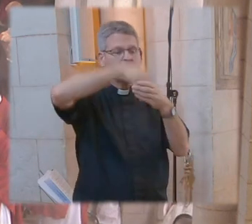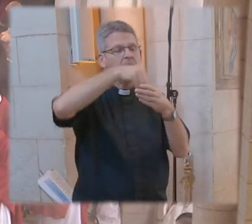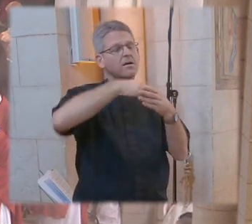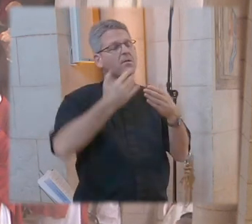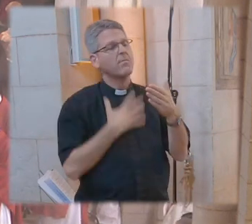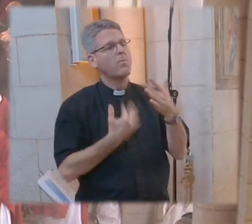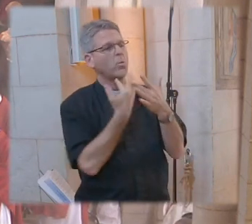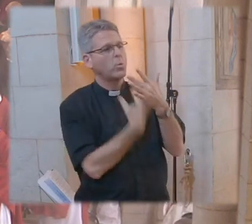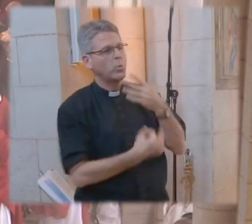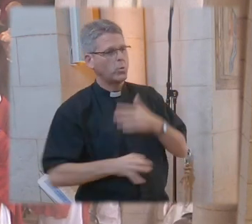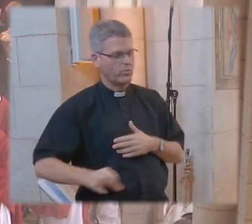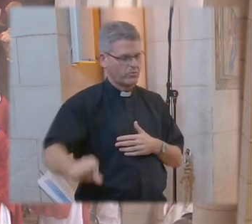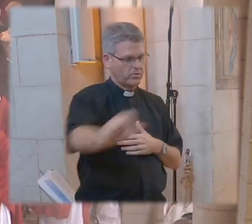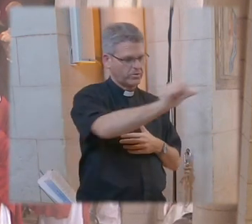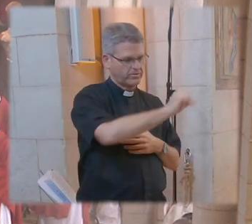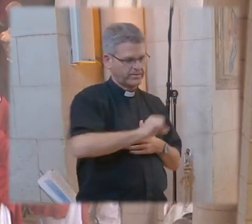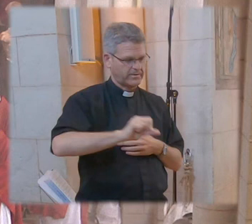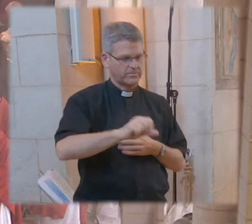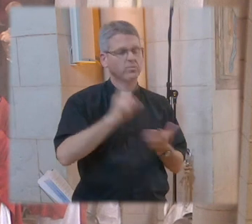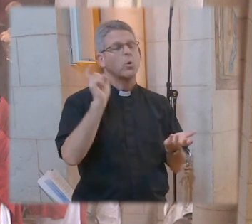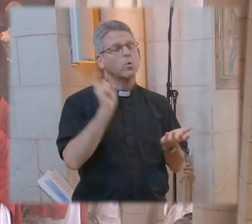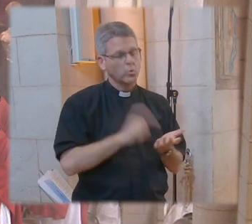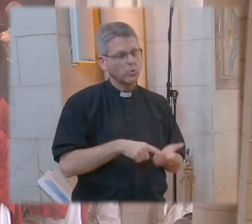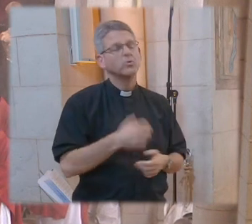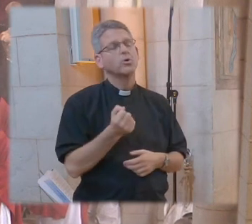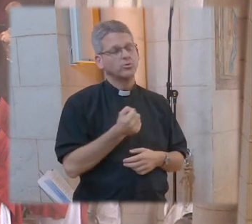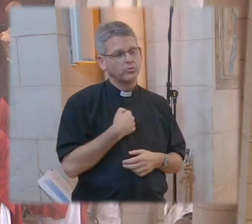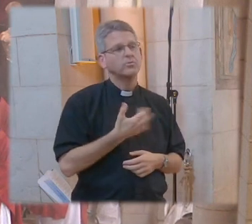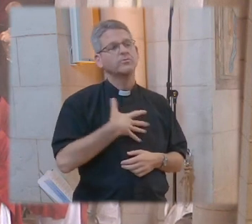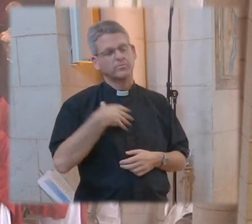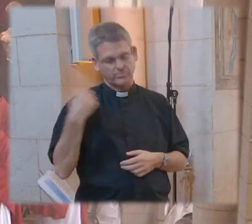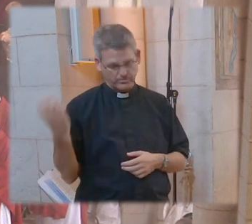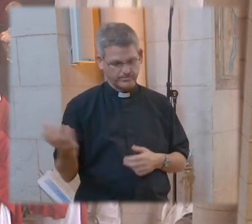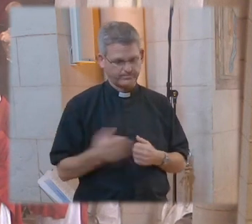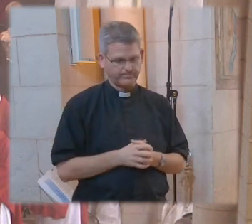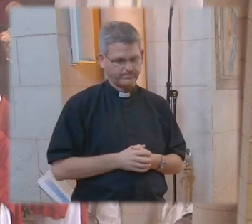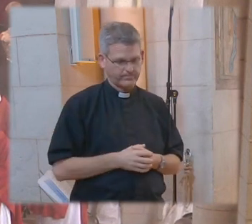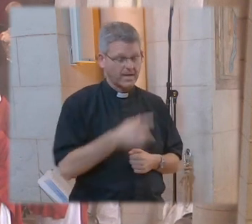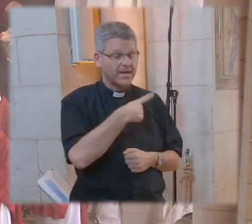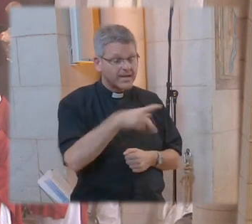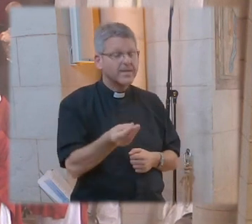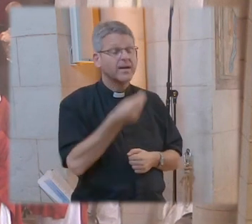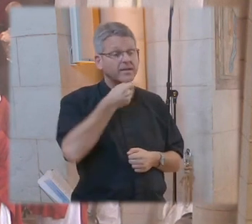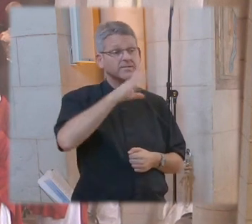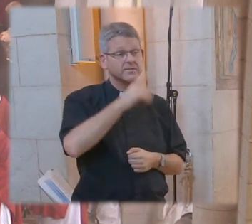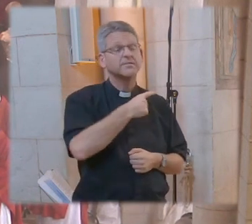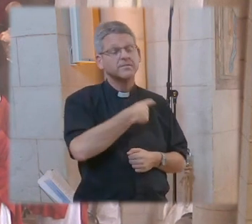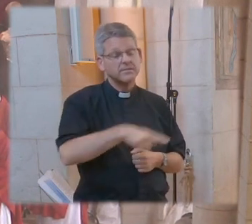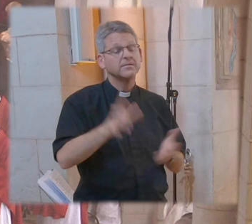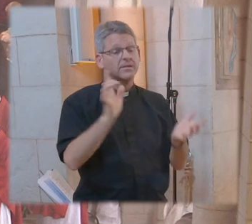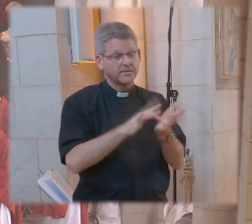Bundes. Mein Blut, das für euch und für alle vergossen wird, zur Vergebung der